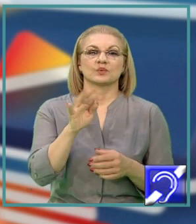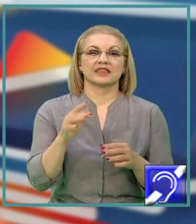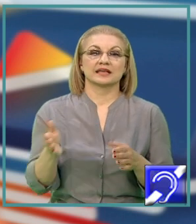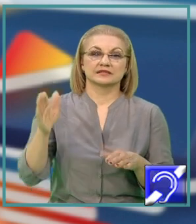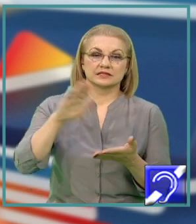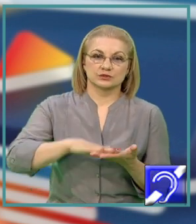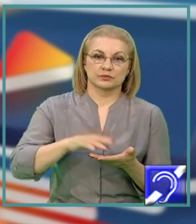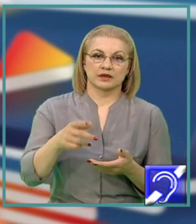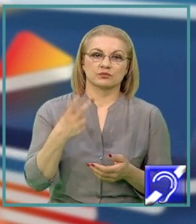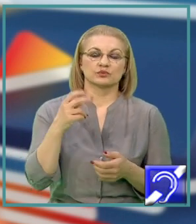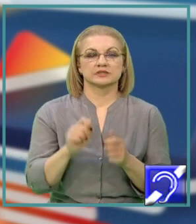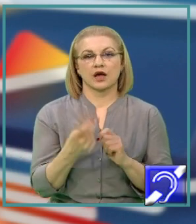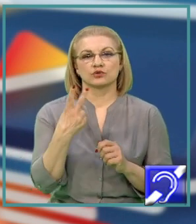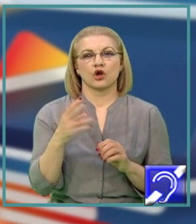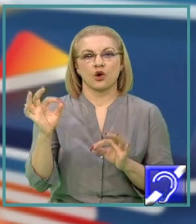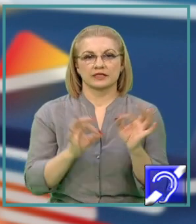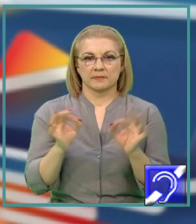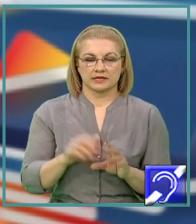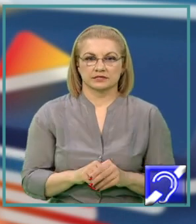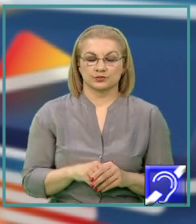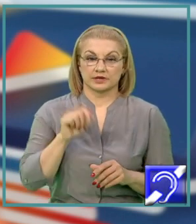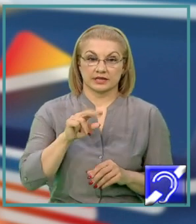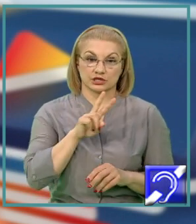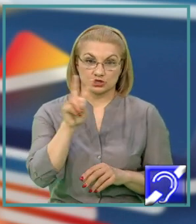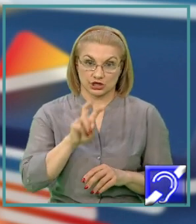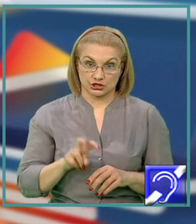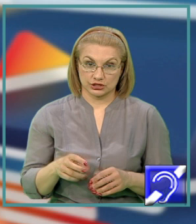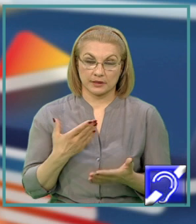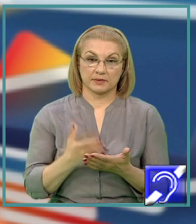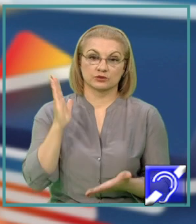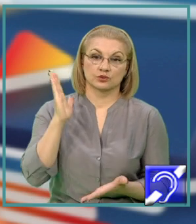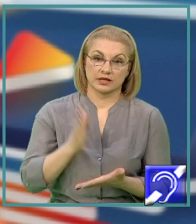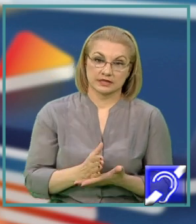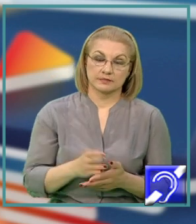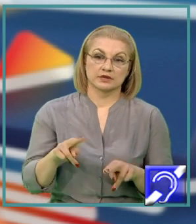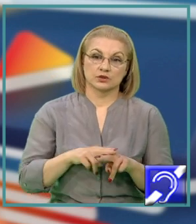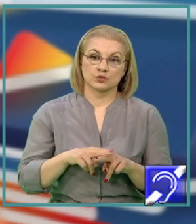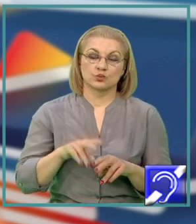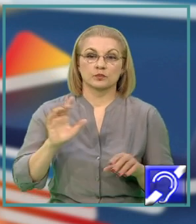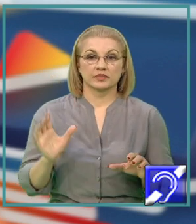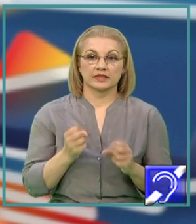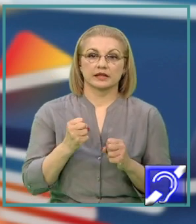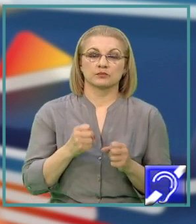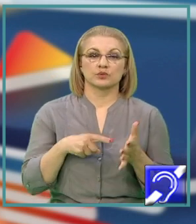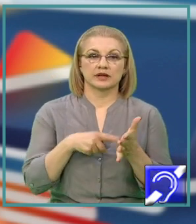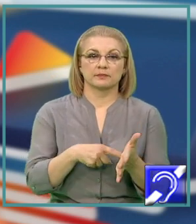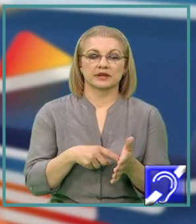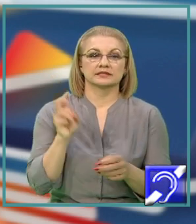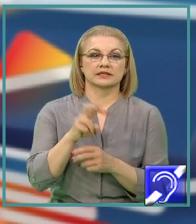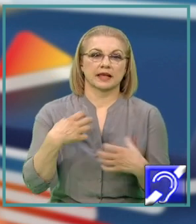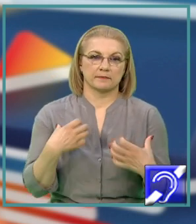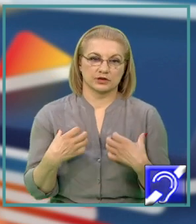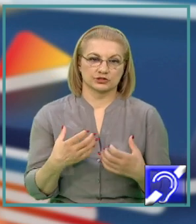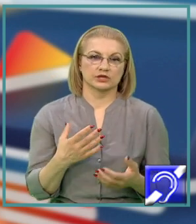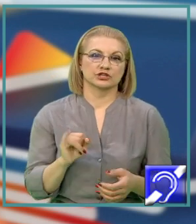sau cu două dimensiuni. El se citește pentru a se stabili cum trebuie reprezentat pe scenă și pentru a